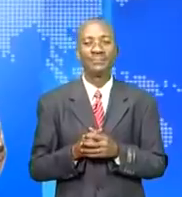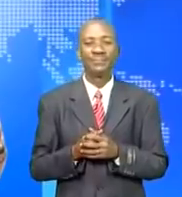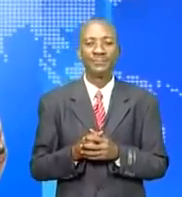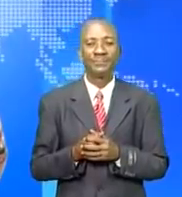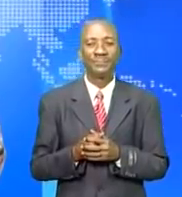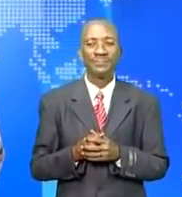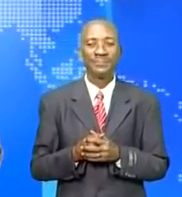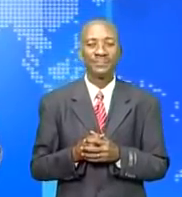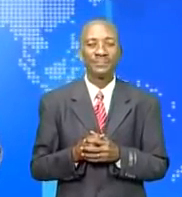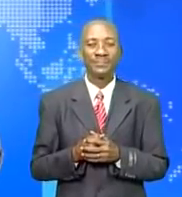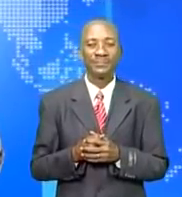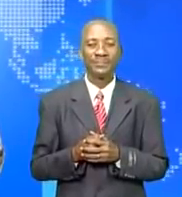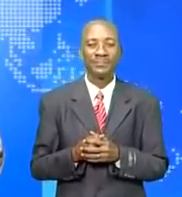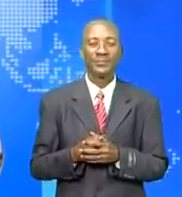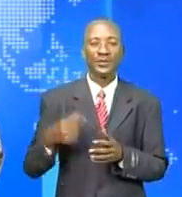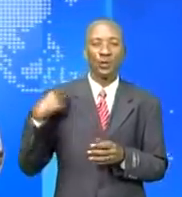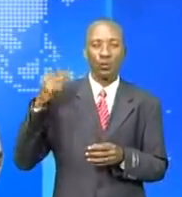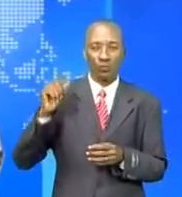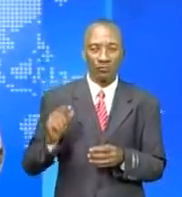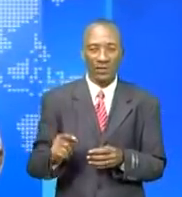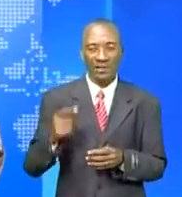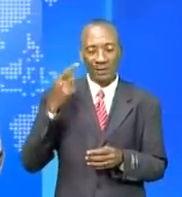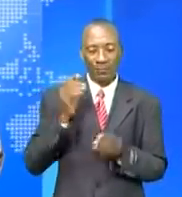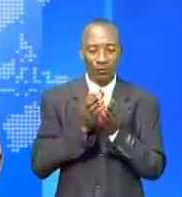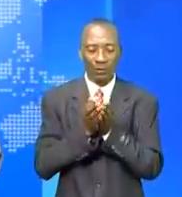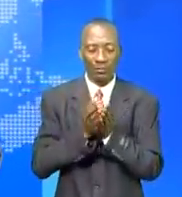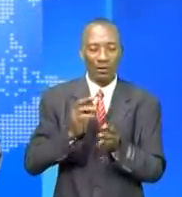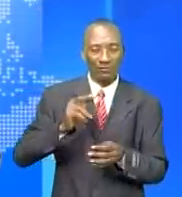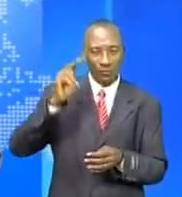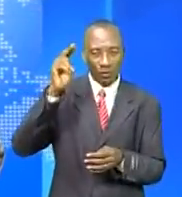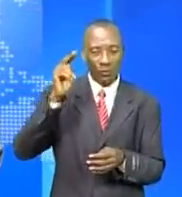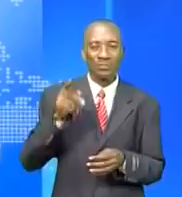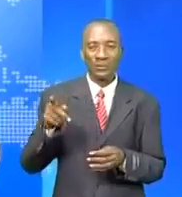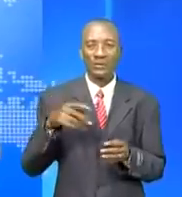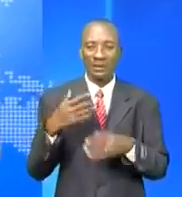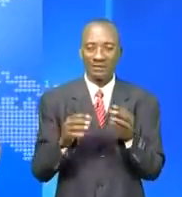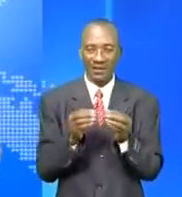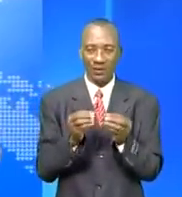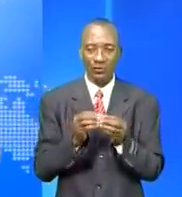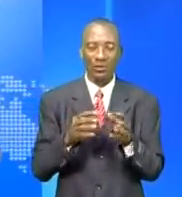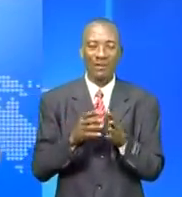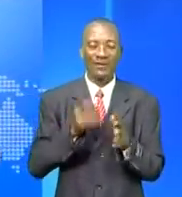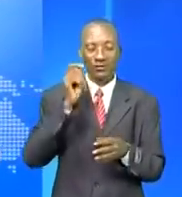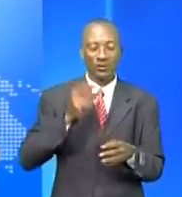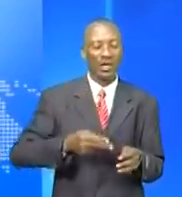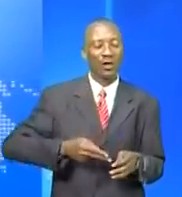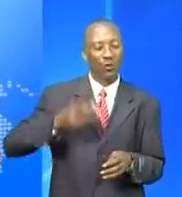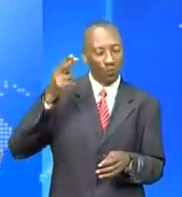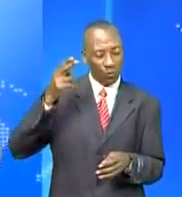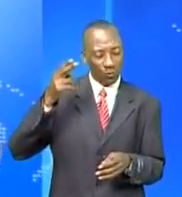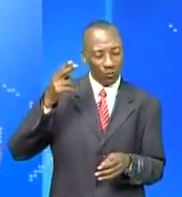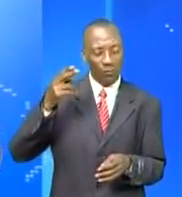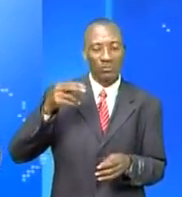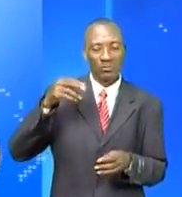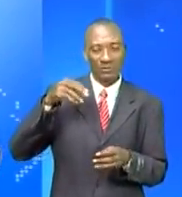Les gouverneurs militaires du Nord Kivu étaient en séance de travail avec les officiers supérieurs de la 34e région militaire, aussi avec